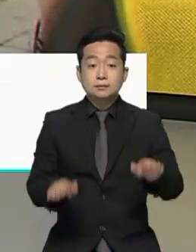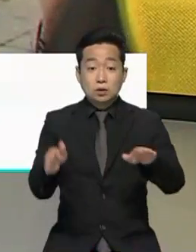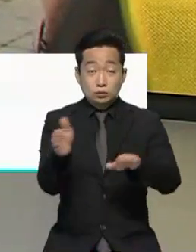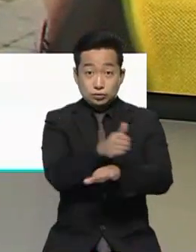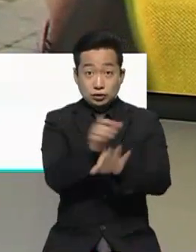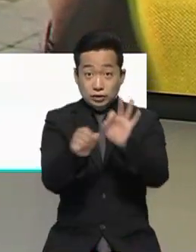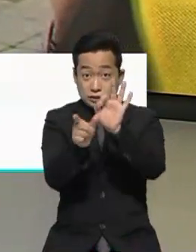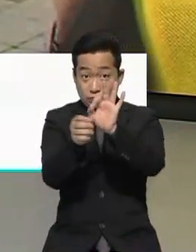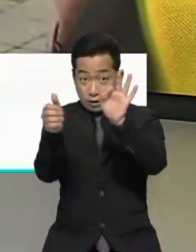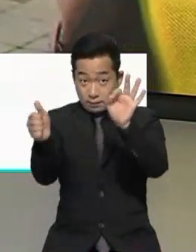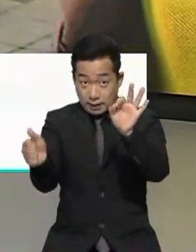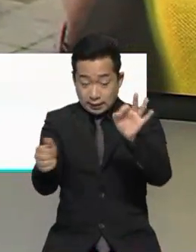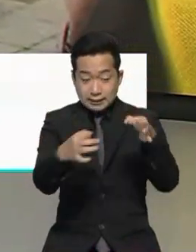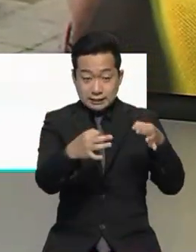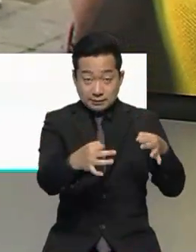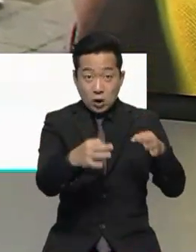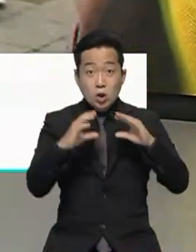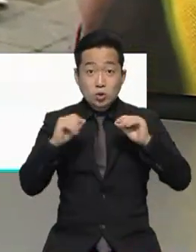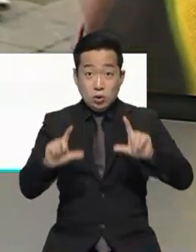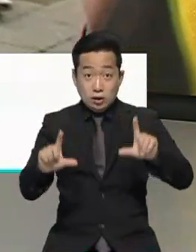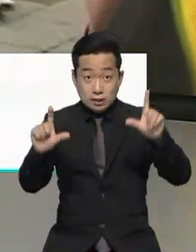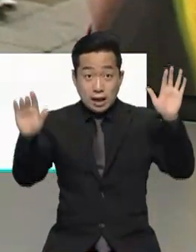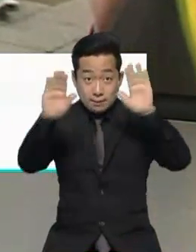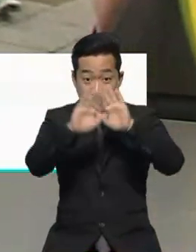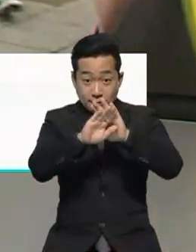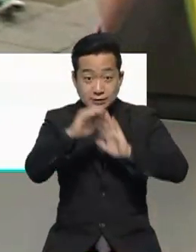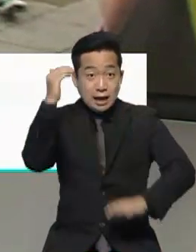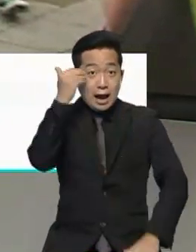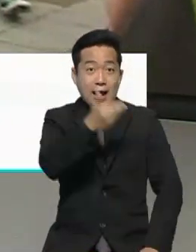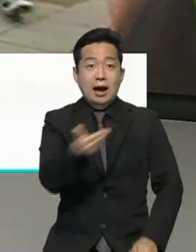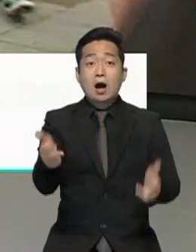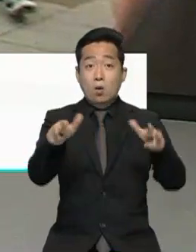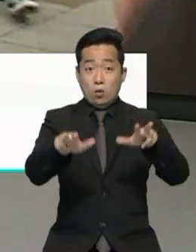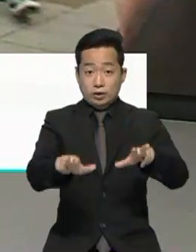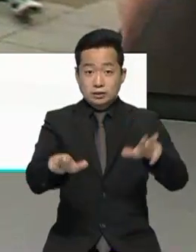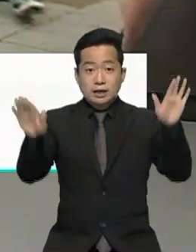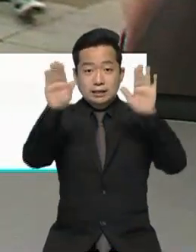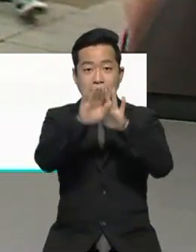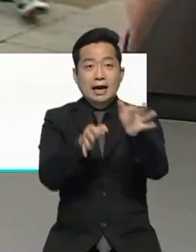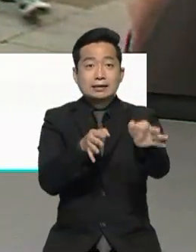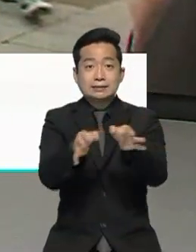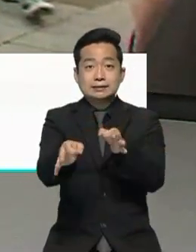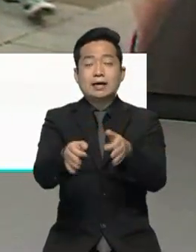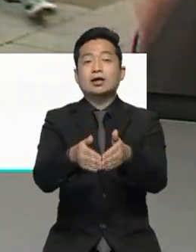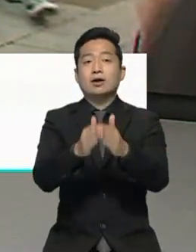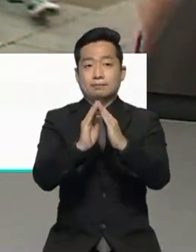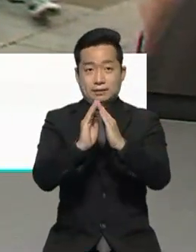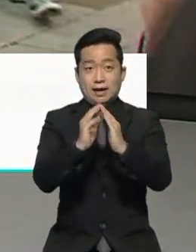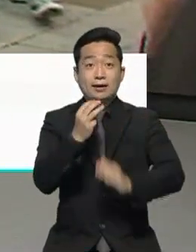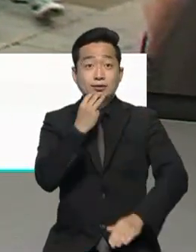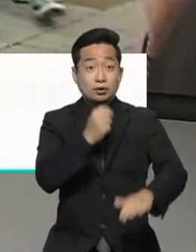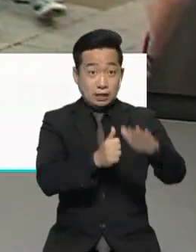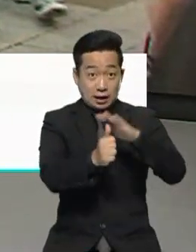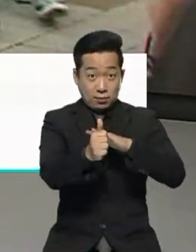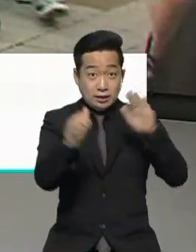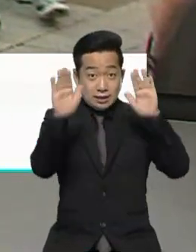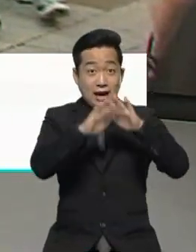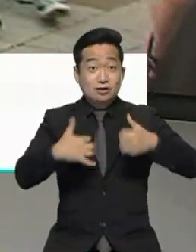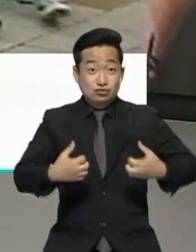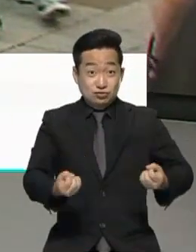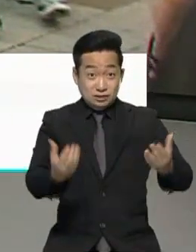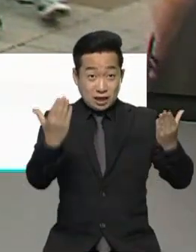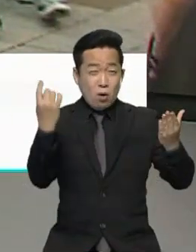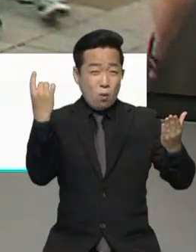네, 오늘부터 10월 말까지 금요일과 토요일 밤에 한강공원에선 야시장이 열립니다. 서울을 대표하는 야간